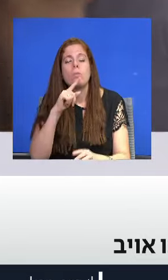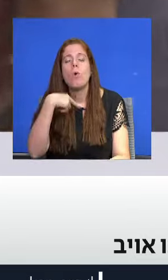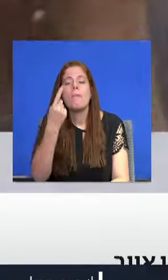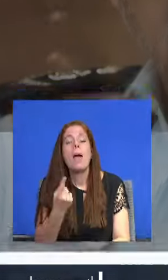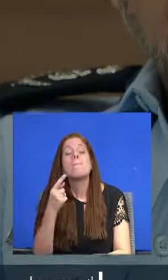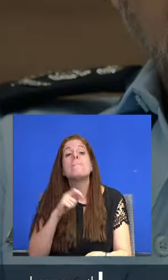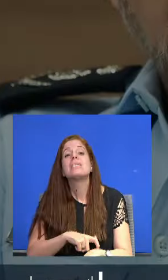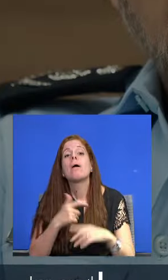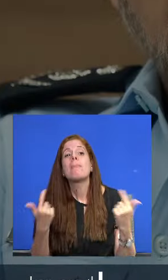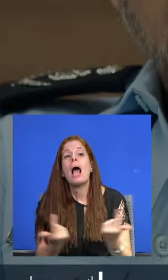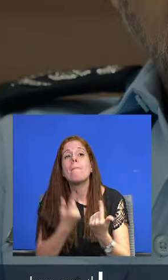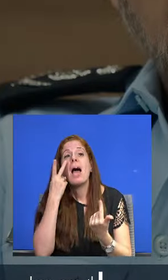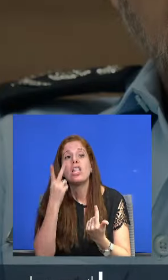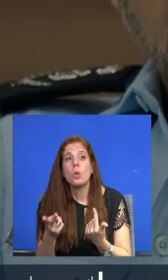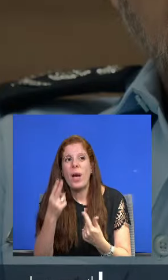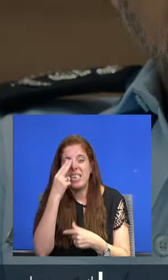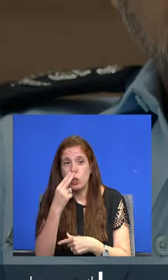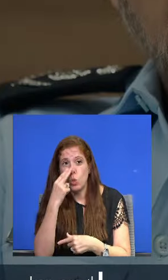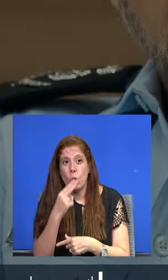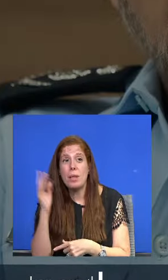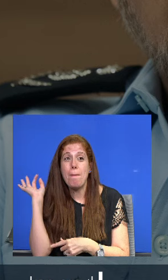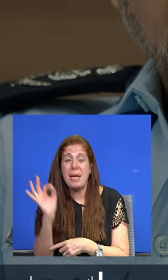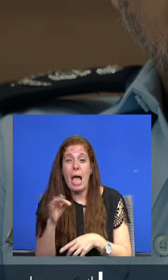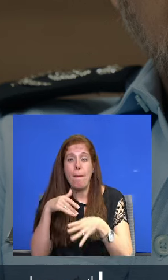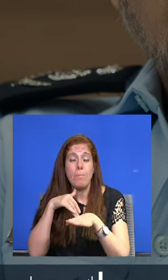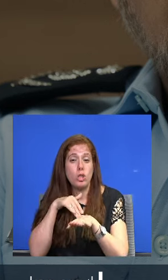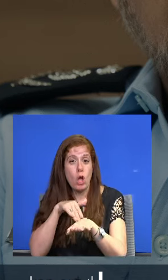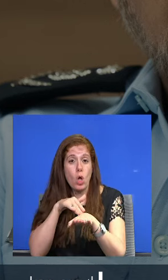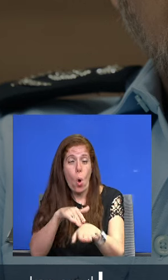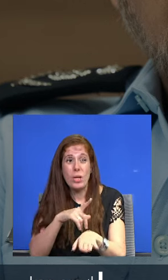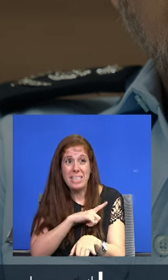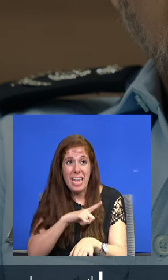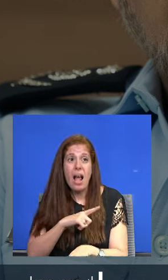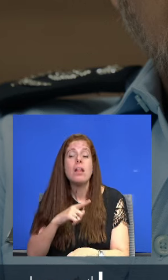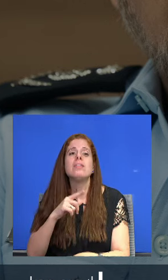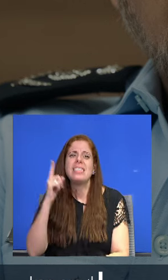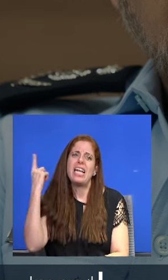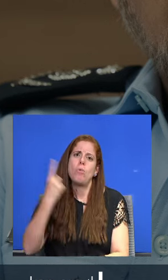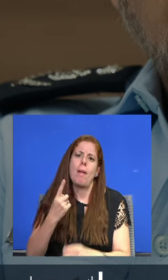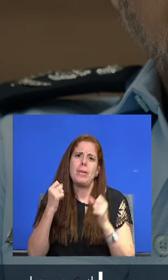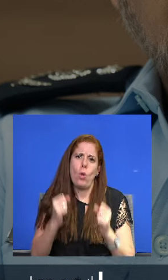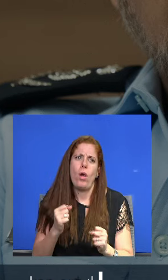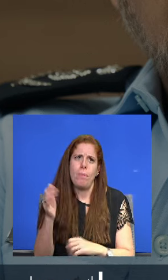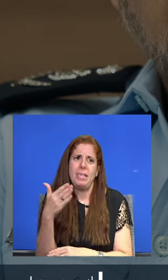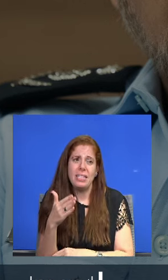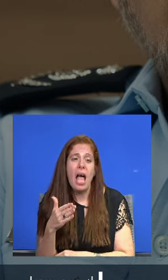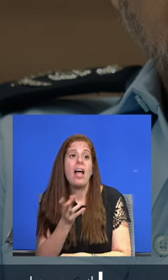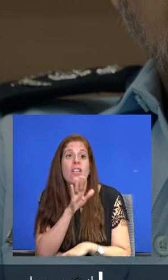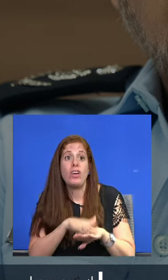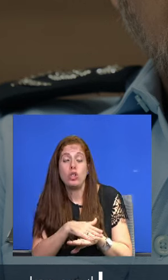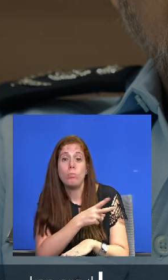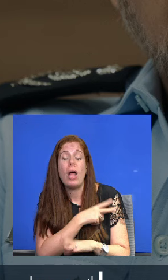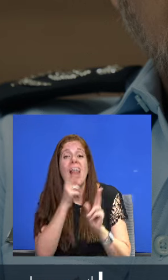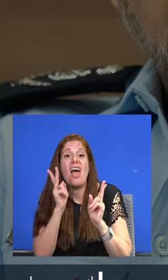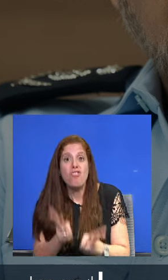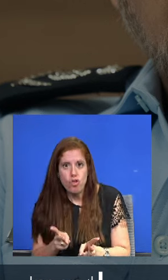רואה ניסיונות פגיעה בשיירות של צה"ל כאיום על ביטחון המדינה. תפקיד המשטרה מבחינה מבצעית לאפשר את המעבר של השיירות, כך שמי